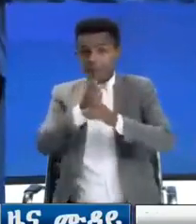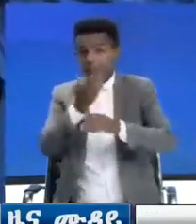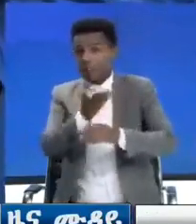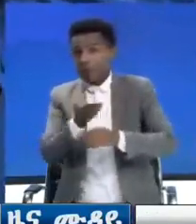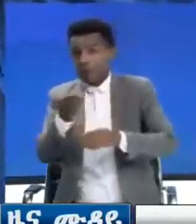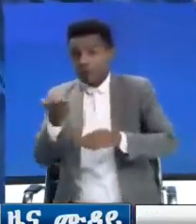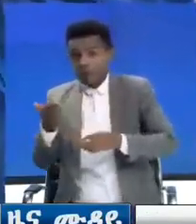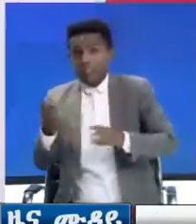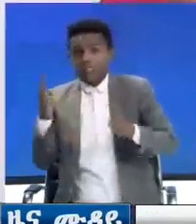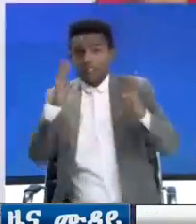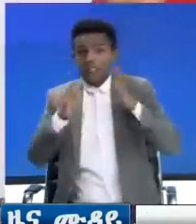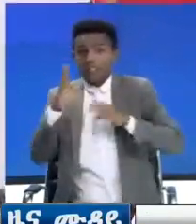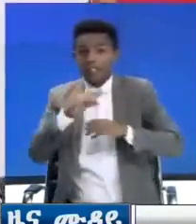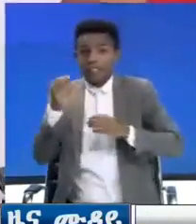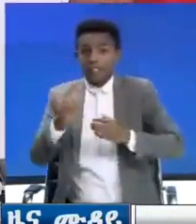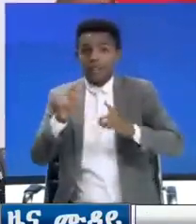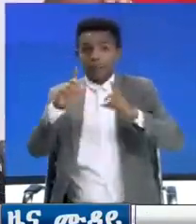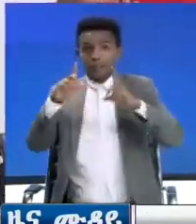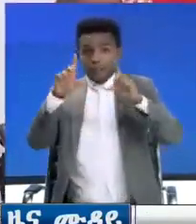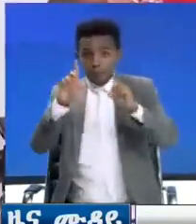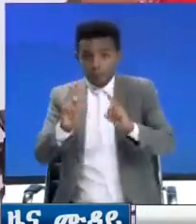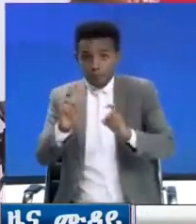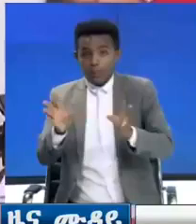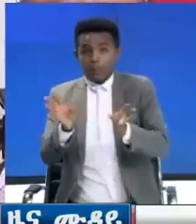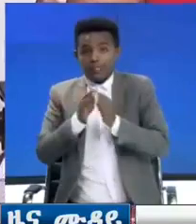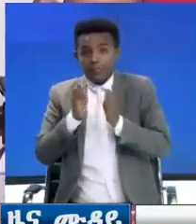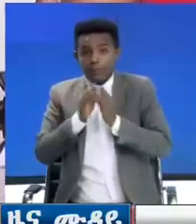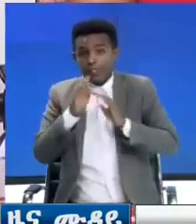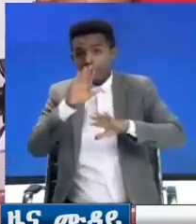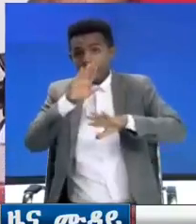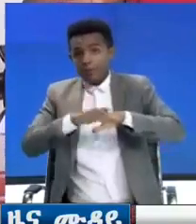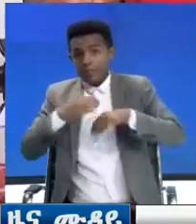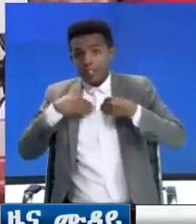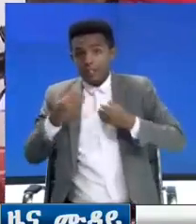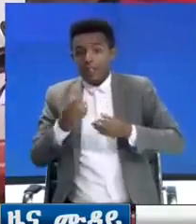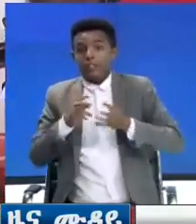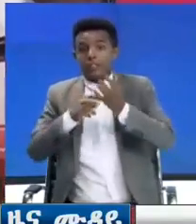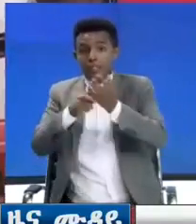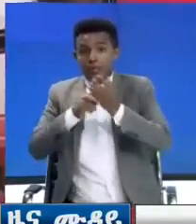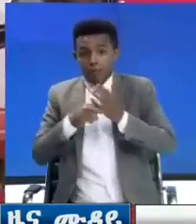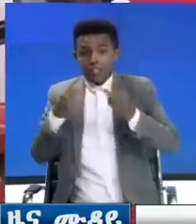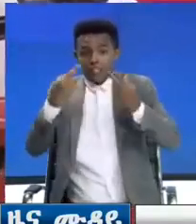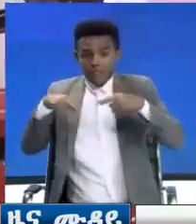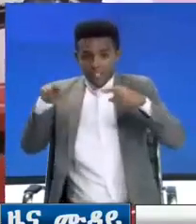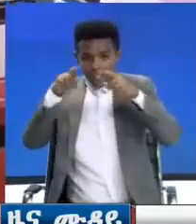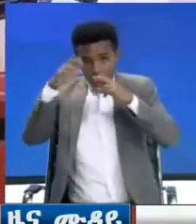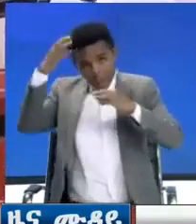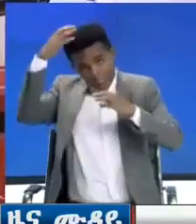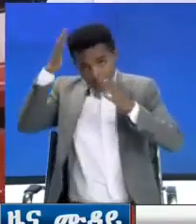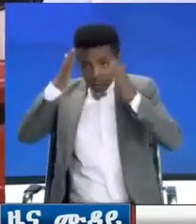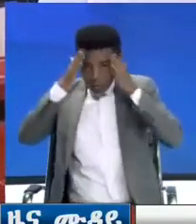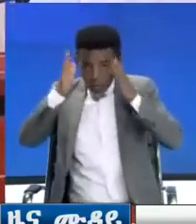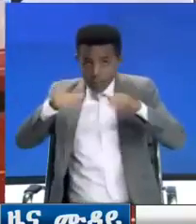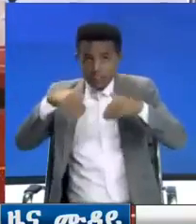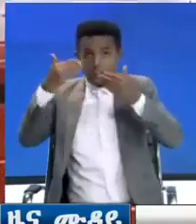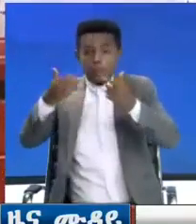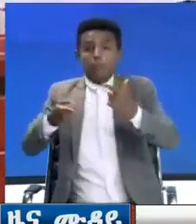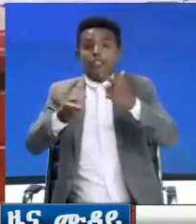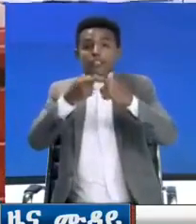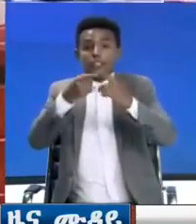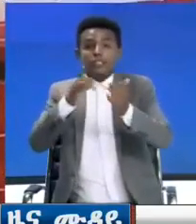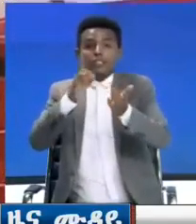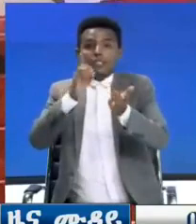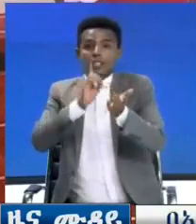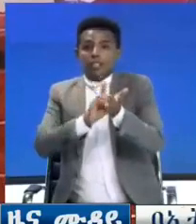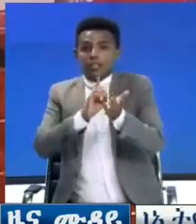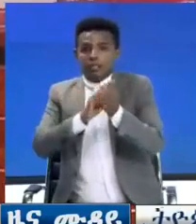እጥረትና እንዲሁም ናሙናዎችን ለማሰባሰብ የትራንስፖርት ችግር በመኖራቸው የፌዴራሉ መንግስት ትኩረት ሊሰጣቸው እንደሚገባ ምክትል ዳይሬክተሯ